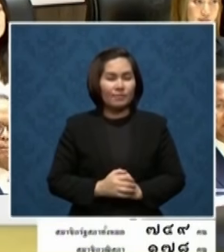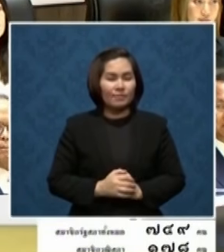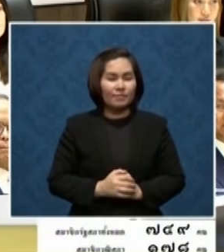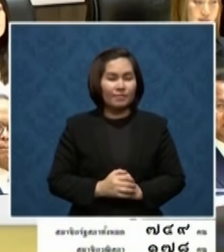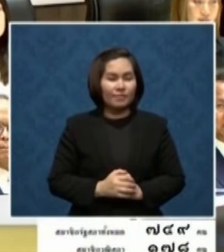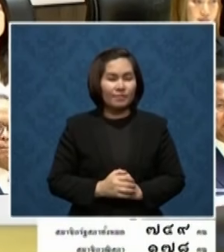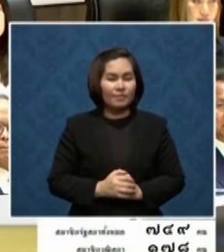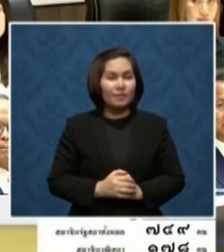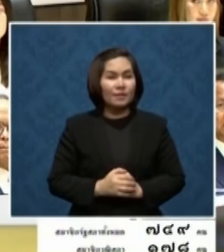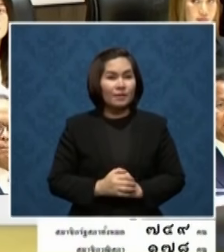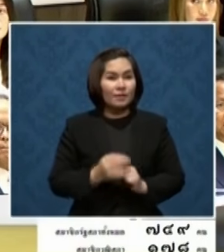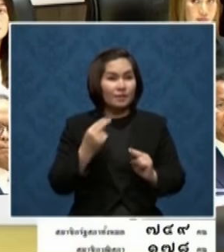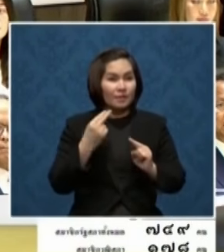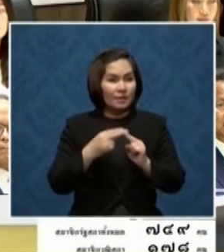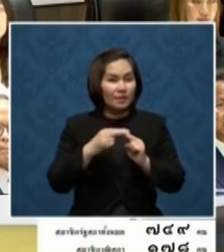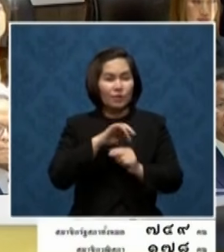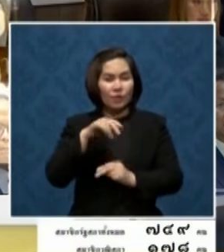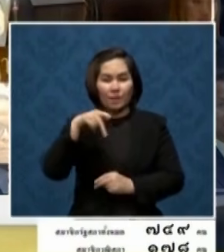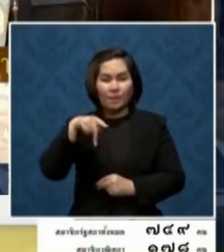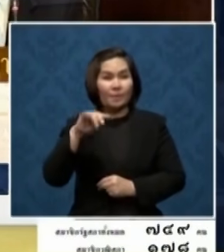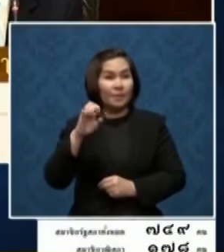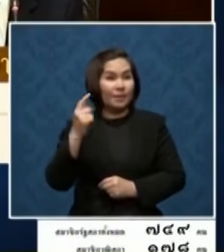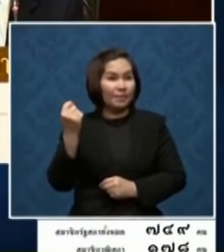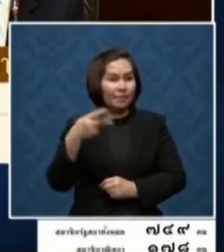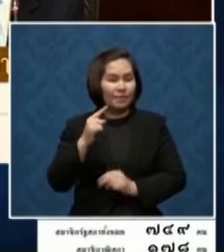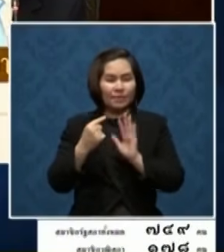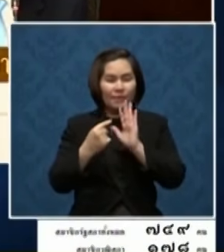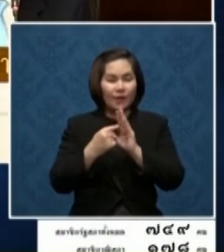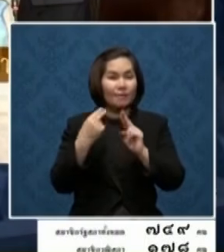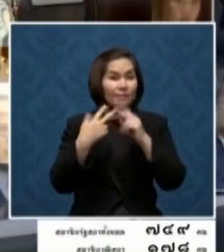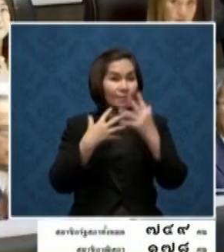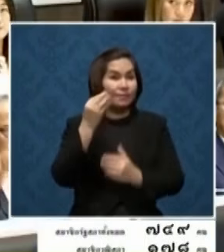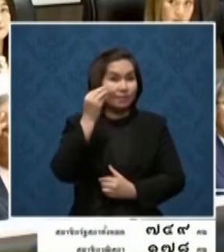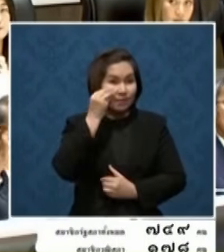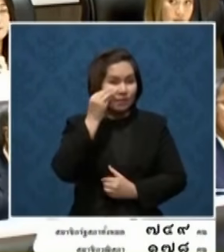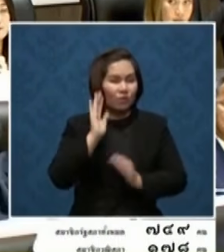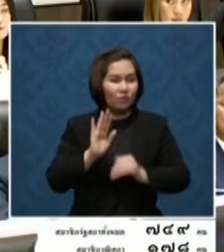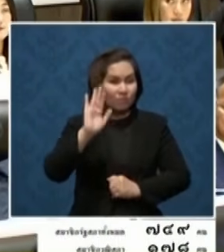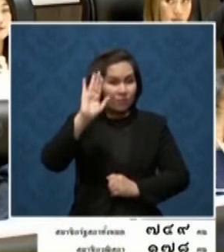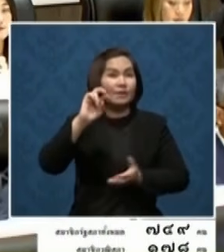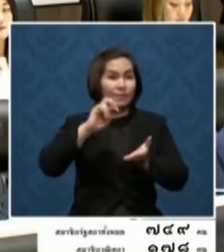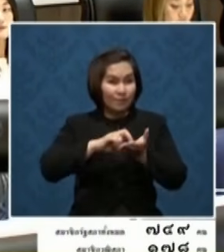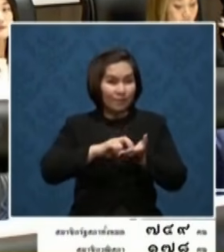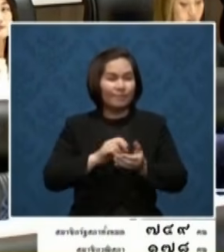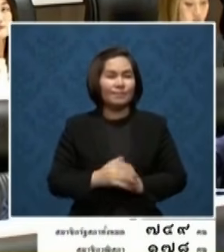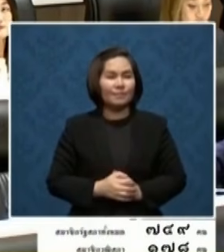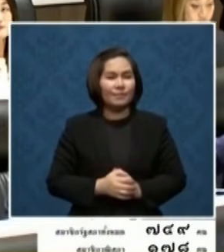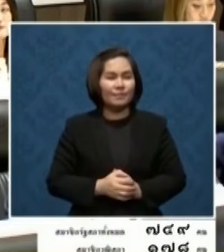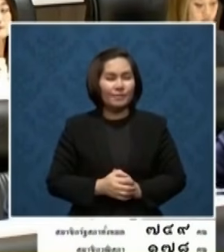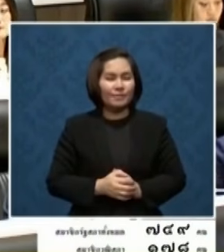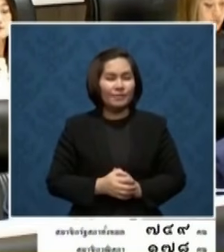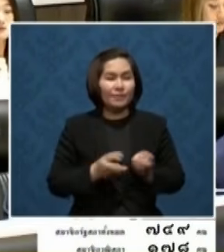กรอบแรกจะเป็นการอภิปรายคุณสมบัติของคุณพิธาว่าเหมาะจะเป็นนายกรัฐมนตรีไหมแต่วันนี้มันกลับกลาย